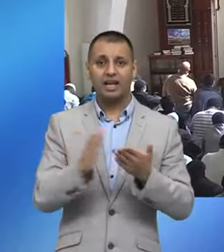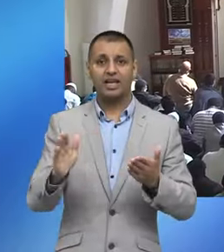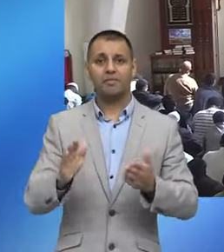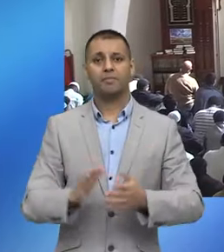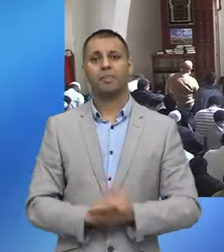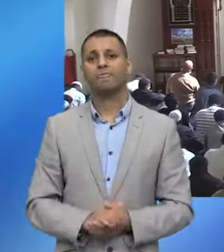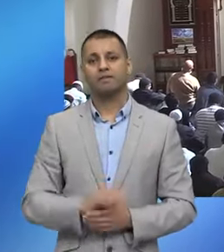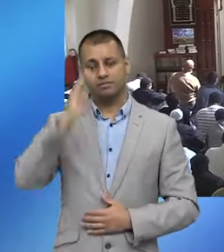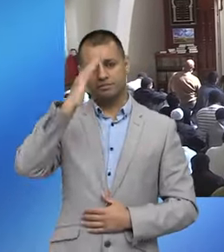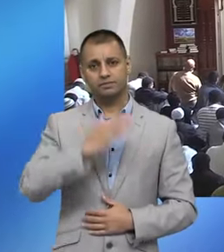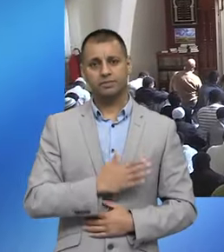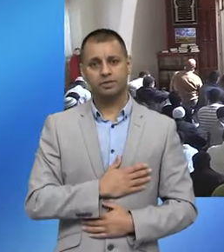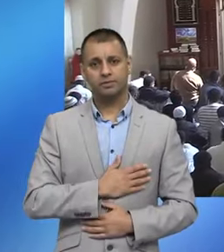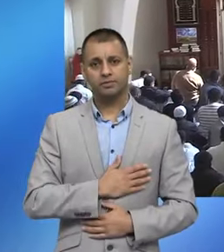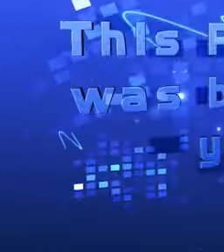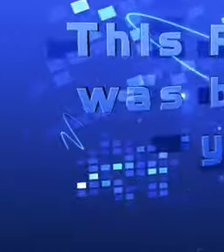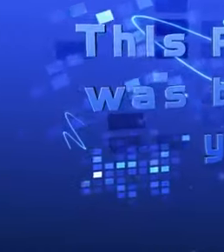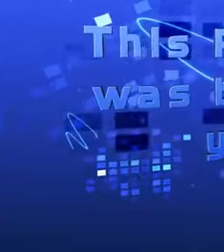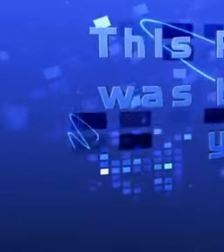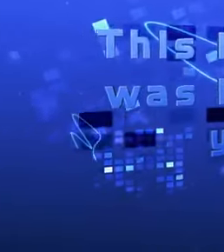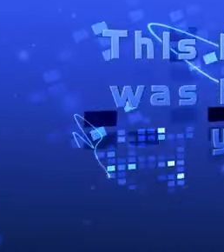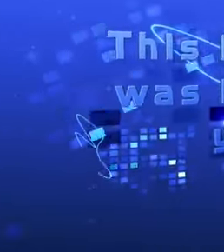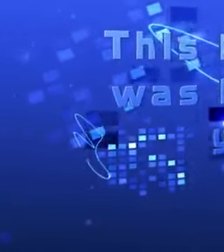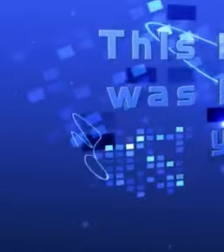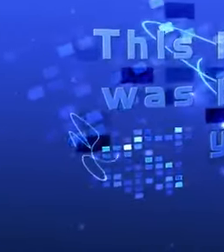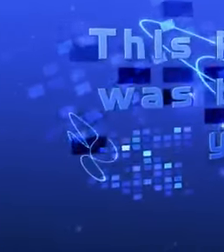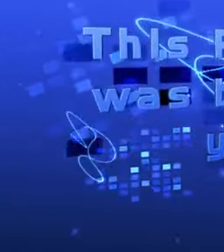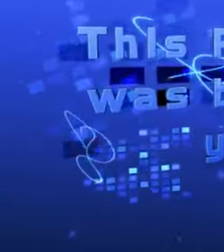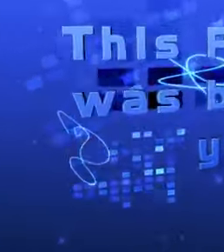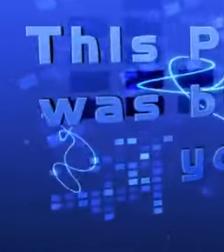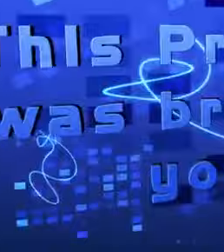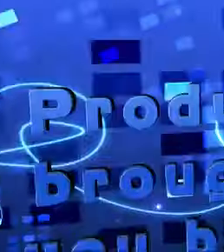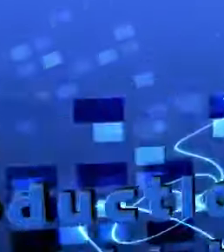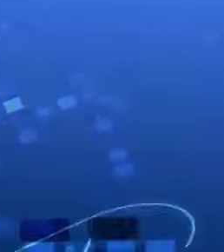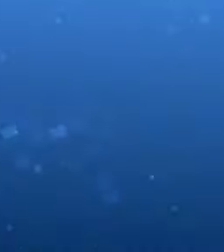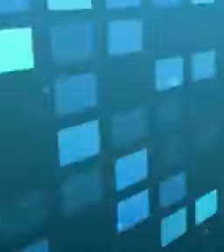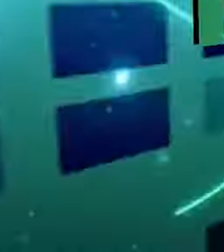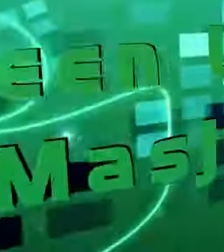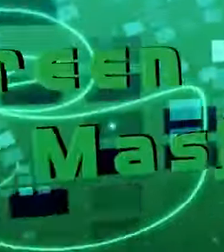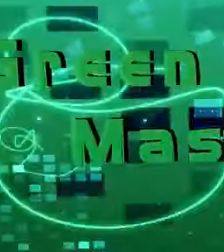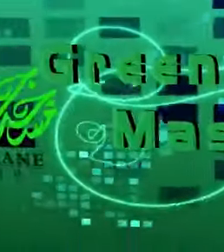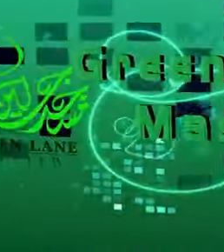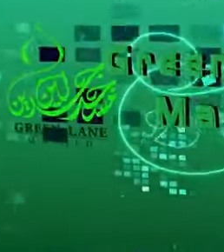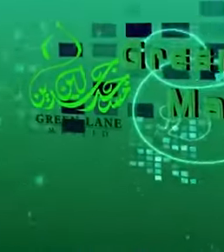see. Aqim as-salat. Yarhamakum Allah. غرباء